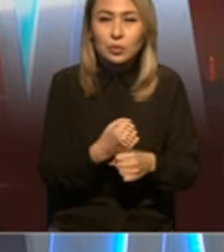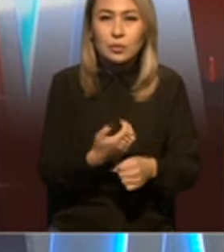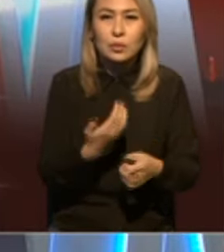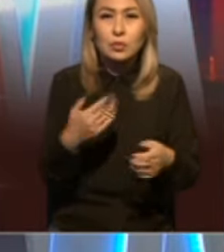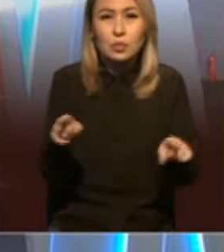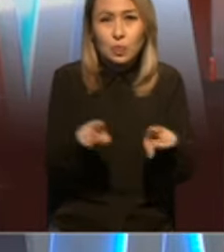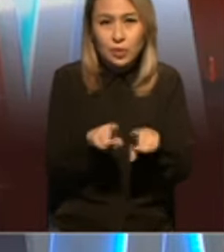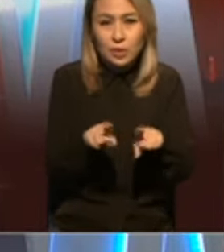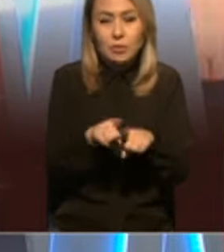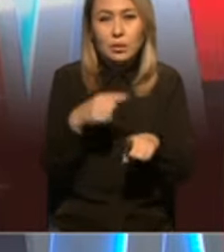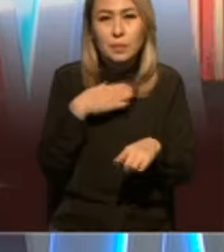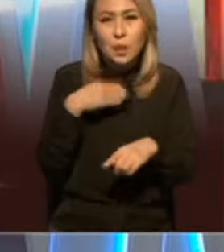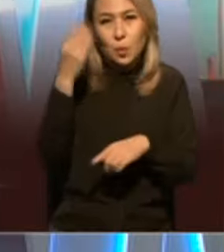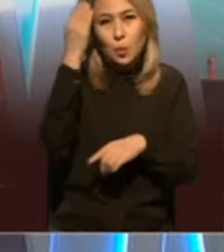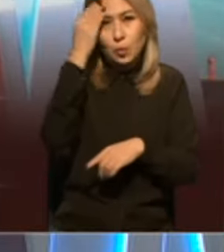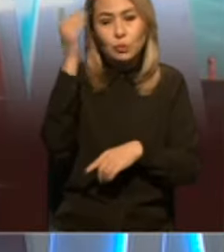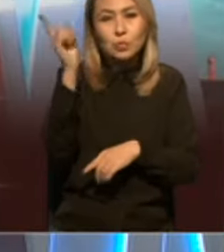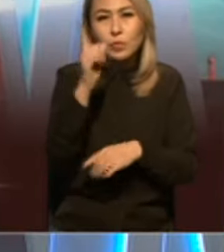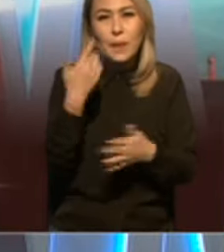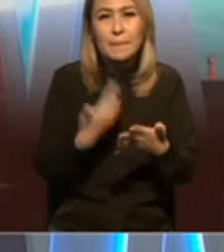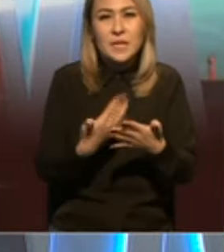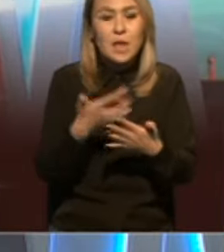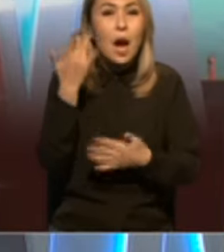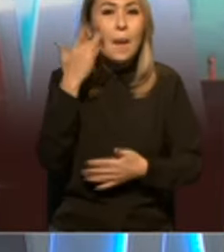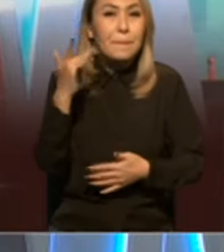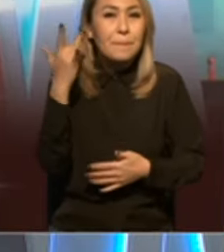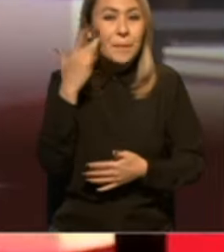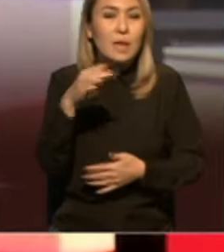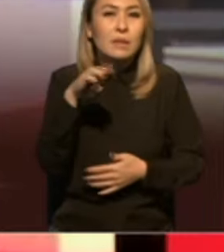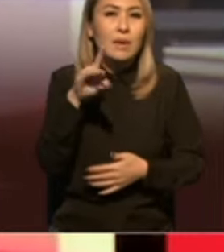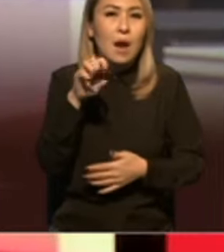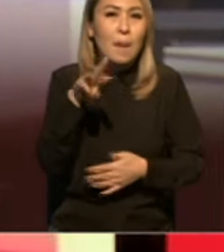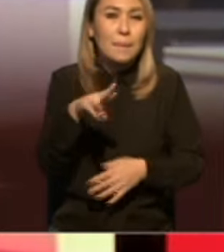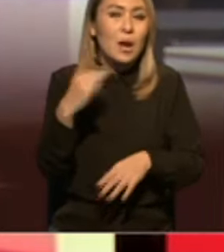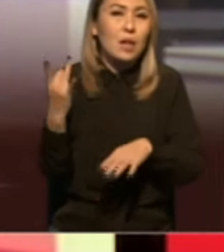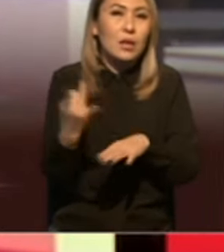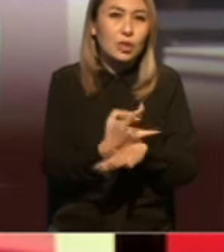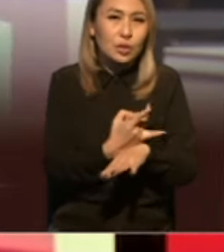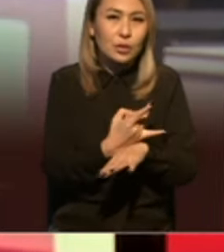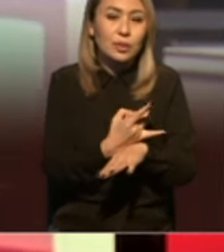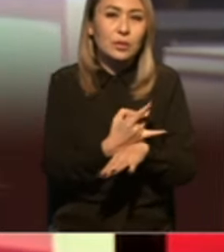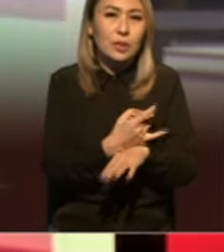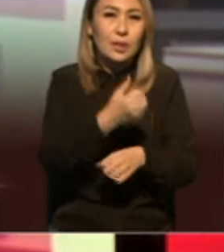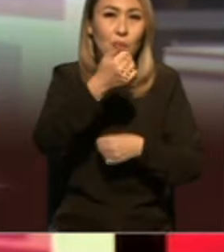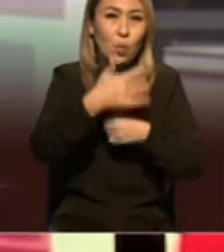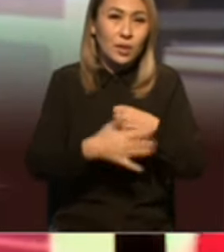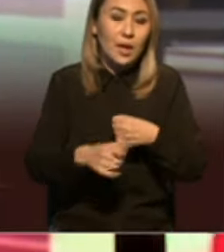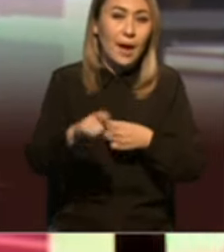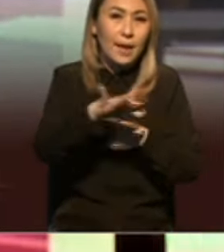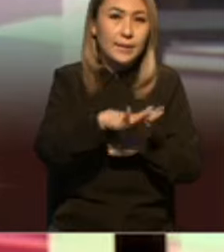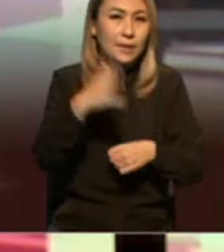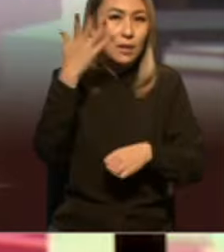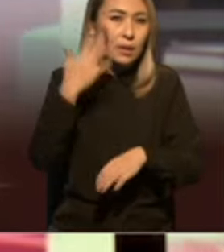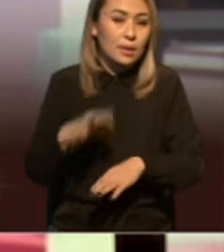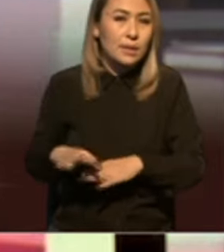Сол сияқты менің ойымша, мысалы, Америка Трамп алғашқы Орталық Азияға